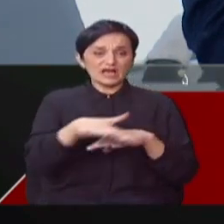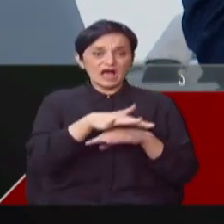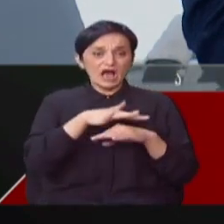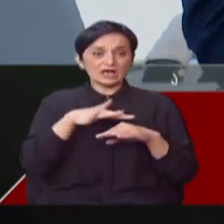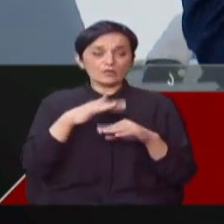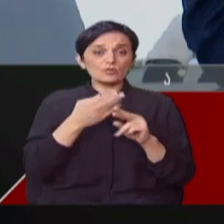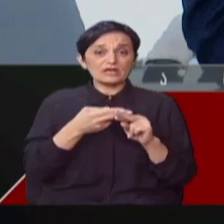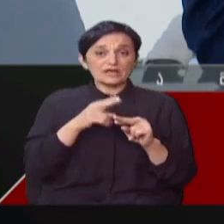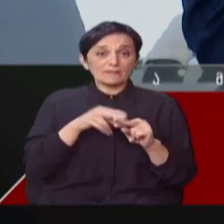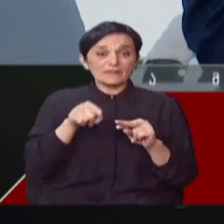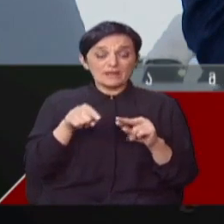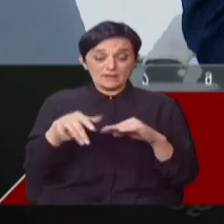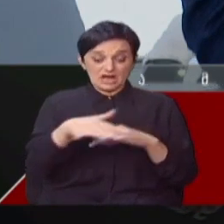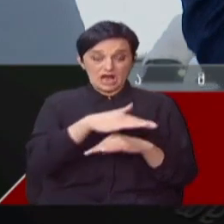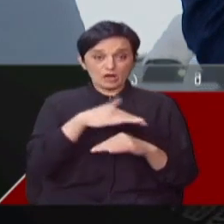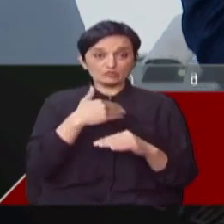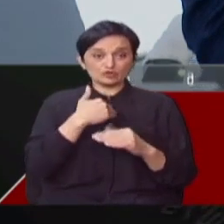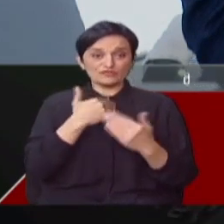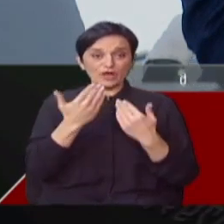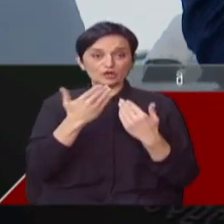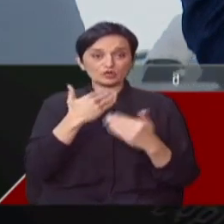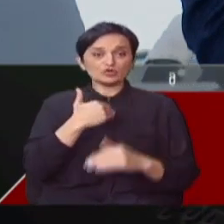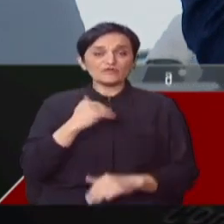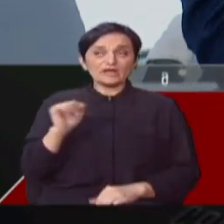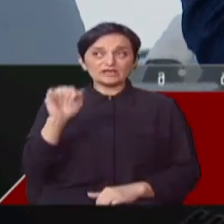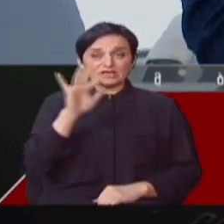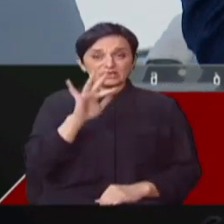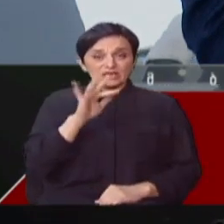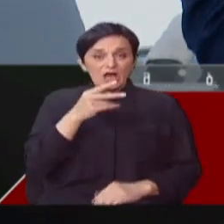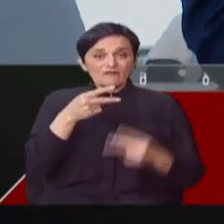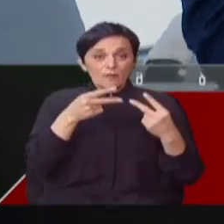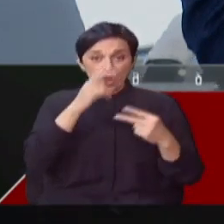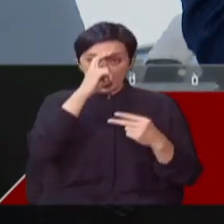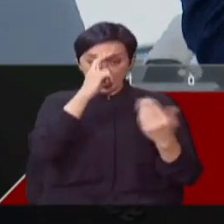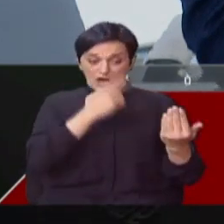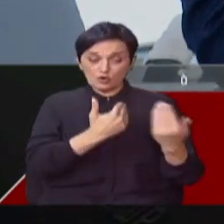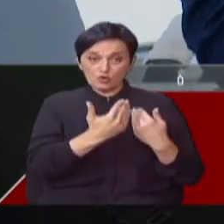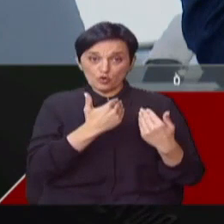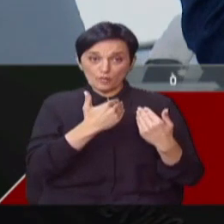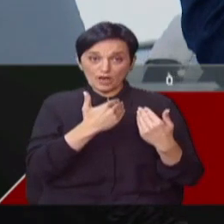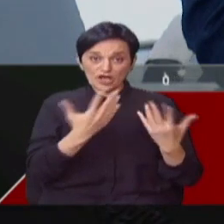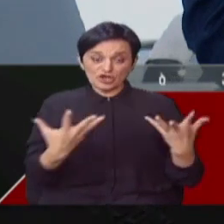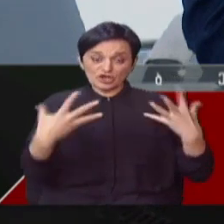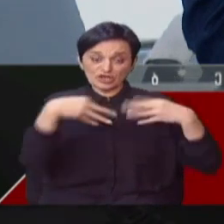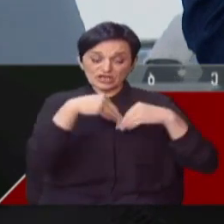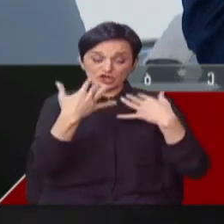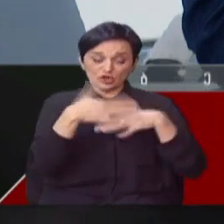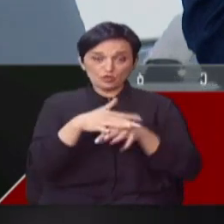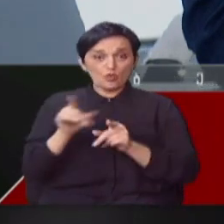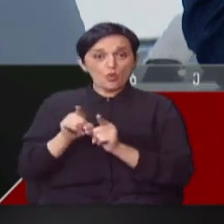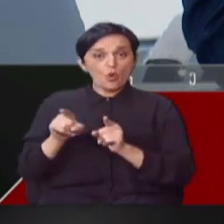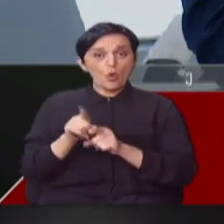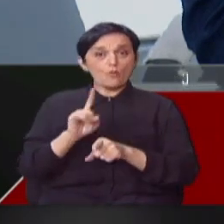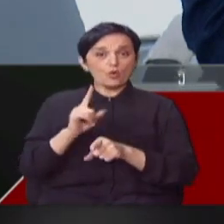im garemoze, romule, scenat, ce nu mă de ben, ce nu-i dasa lui partneri, pe heli suple baserte, spre mă uit de ben, incluziu rubisken, opoziția schi